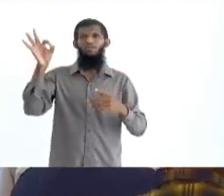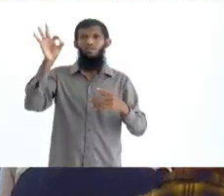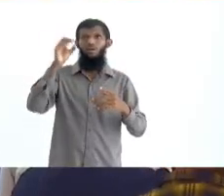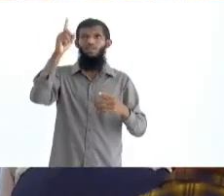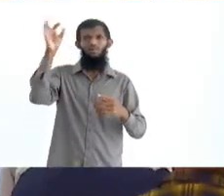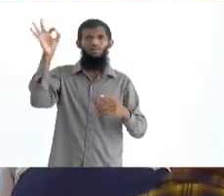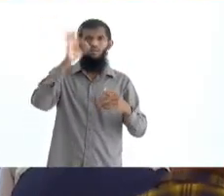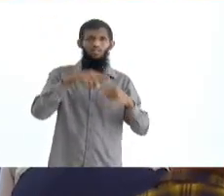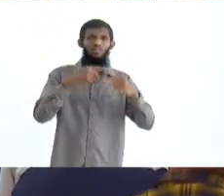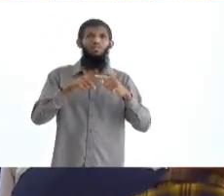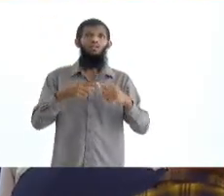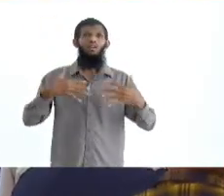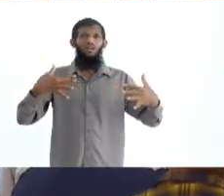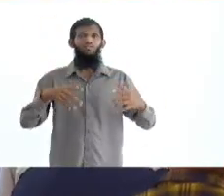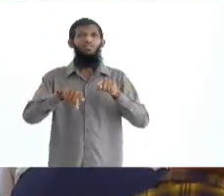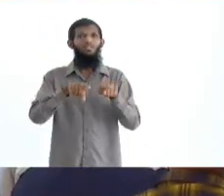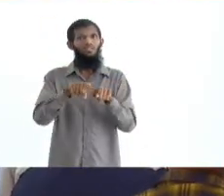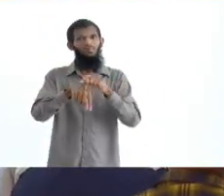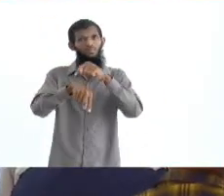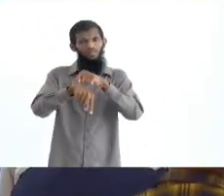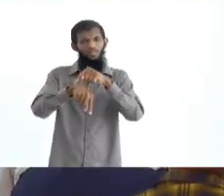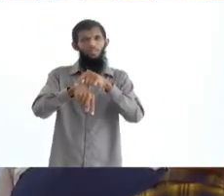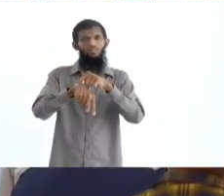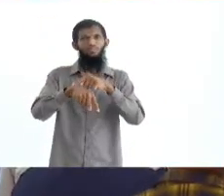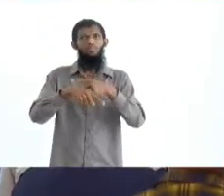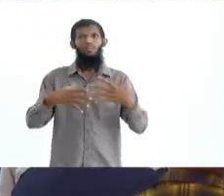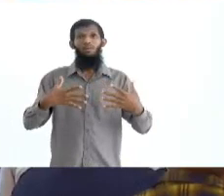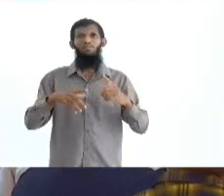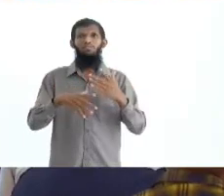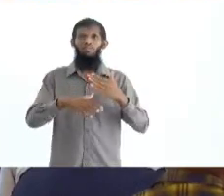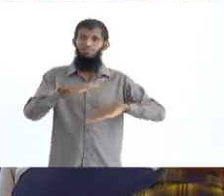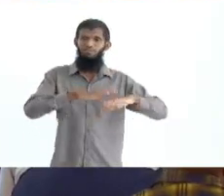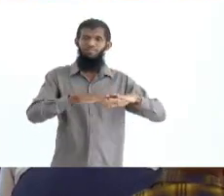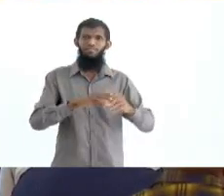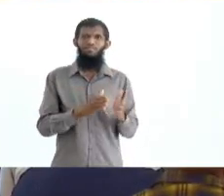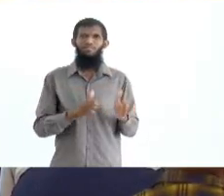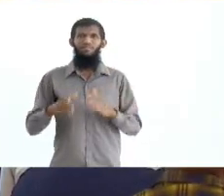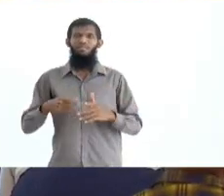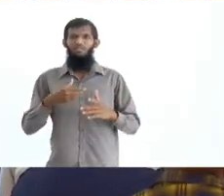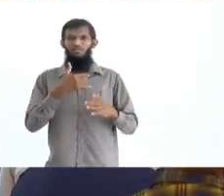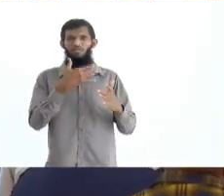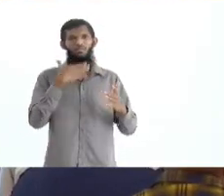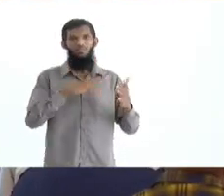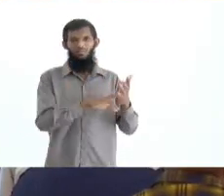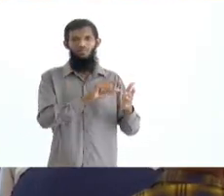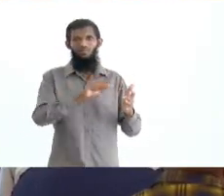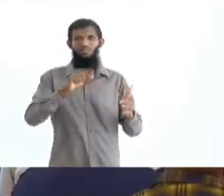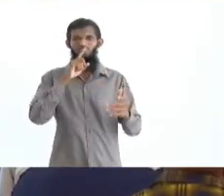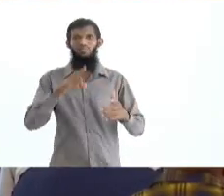wa sallam hadis kurevi shababaka qabla haramik manei